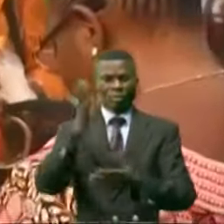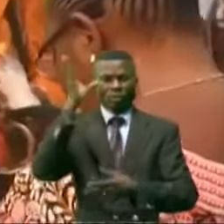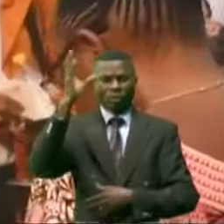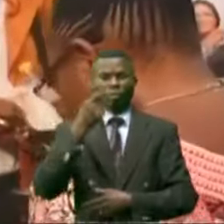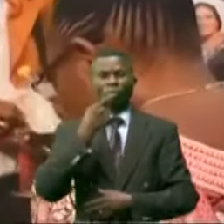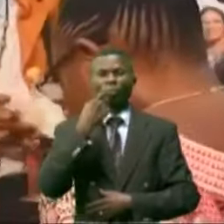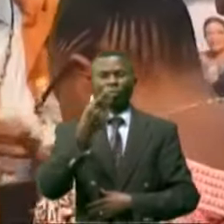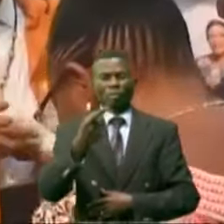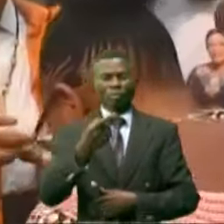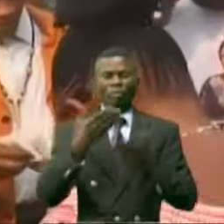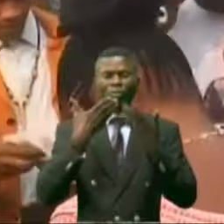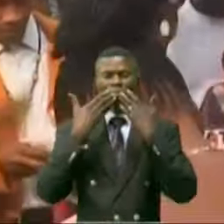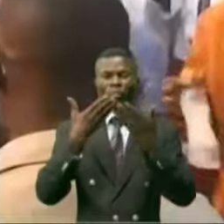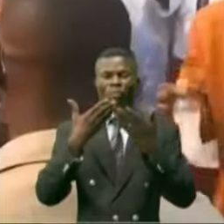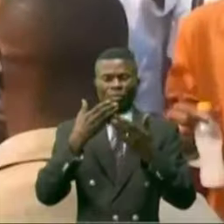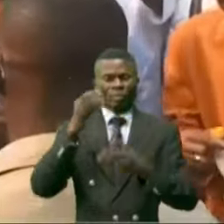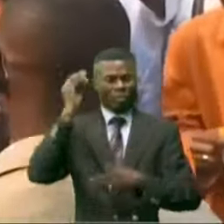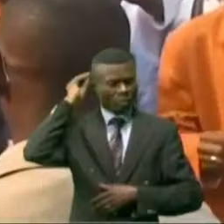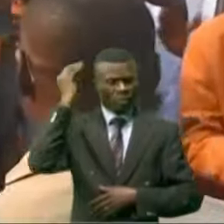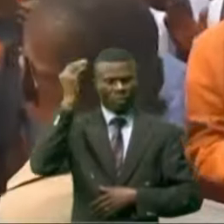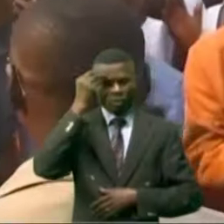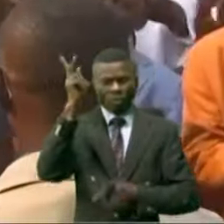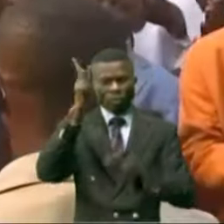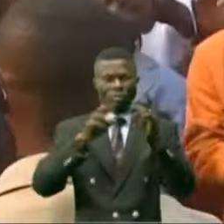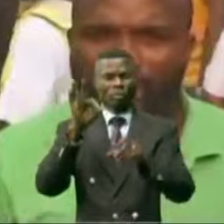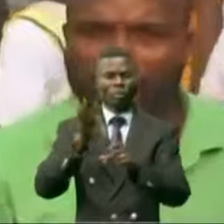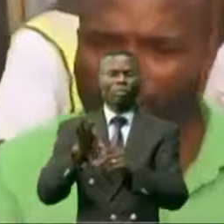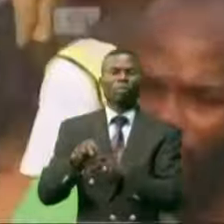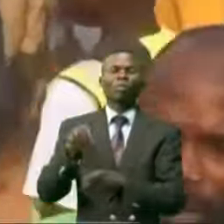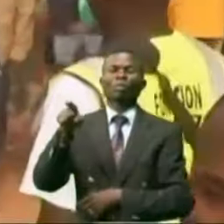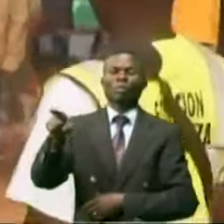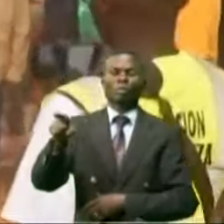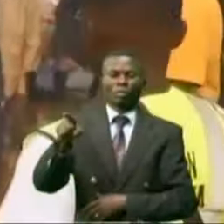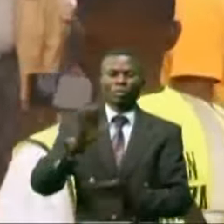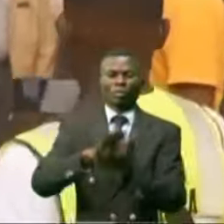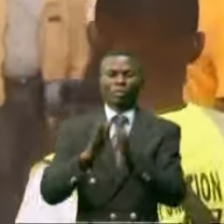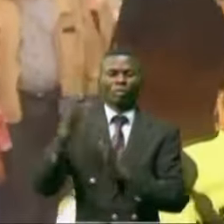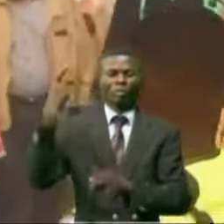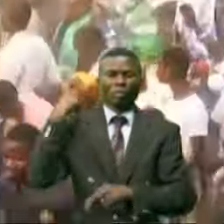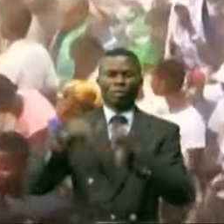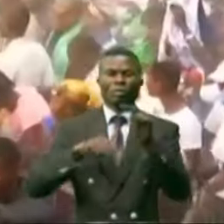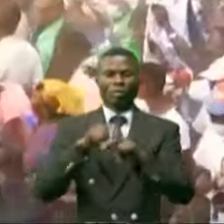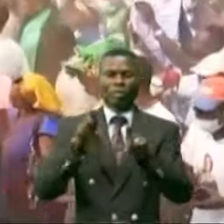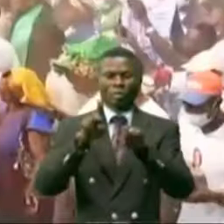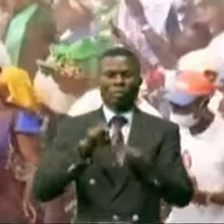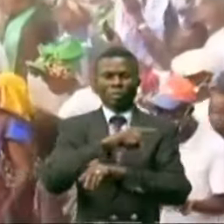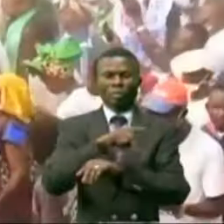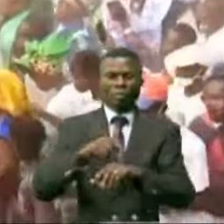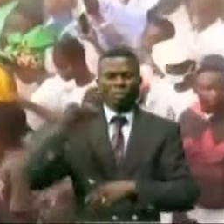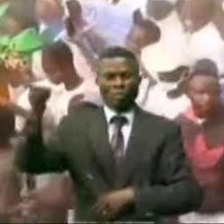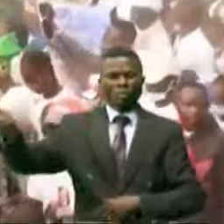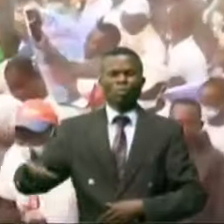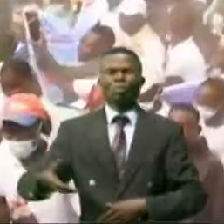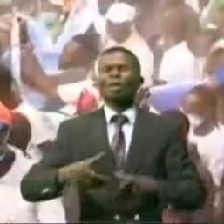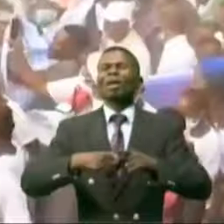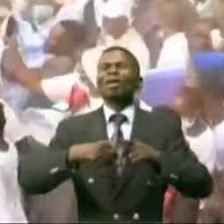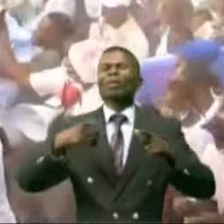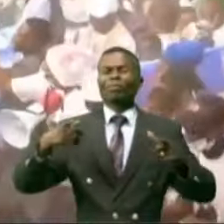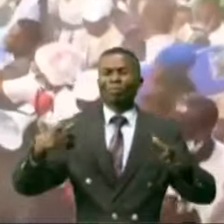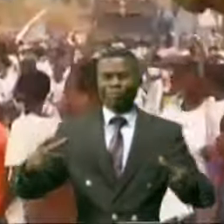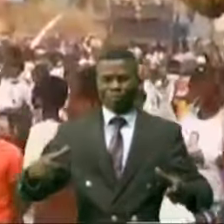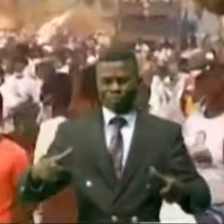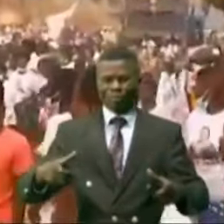dire de vive voix toute sa reconnaissance à ce peuple qui l'a porté à la députation nationale et provinciale. L'accueil était à la mesure